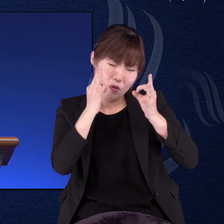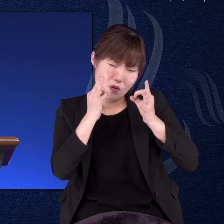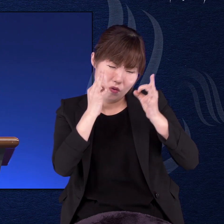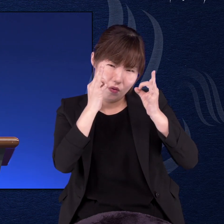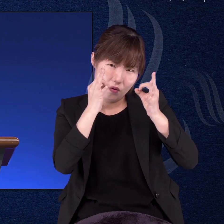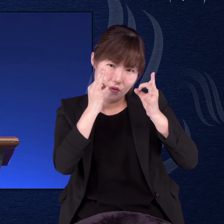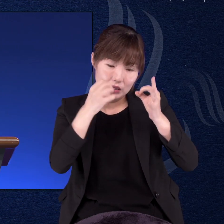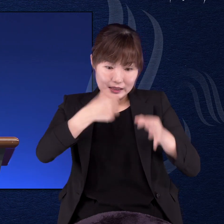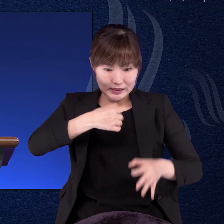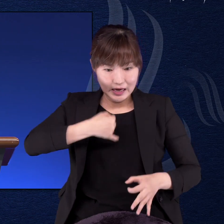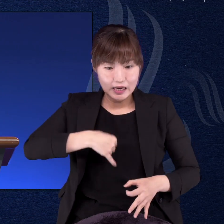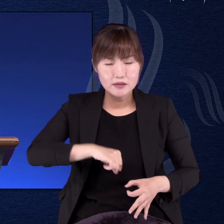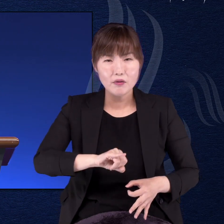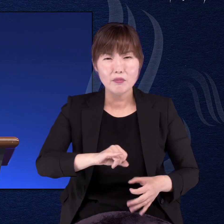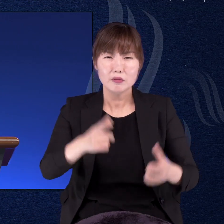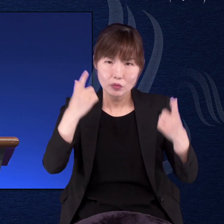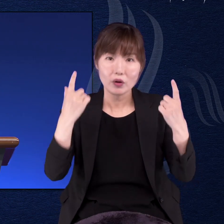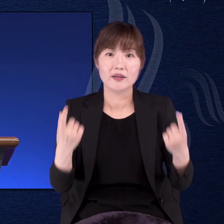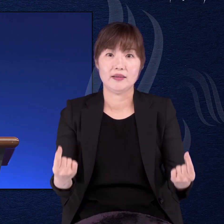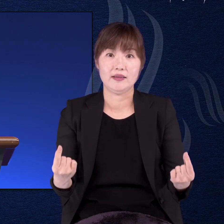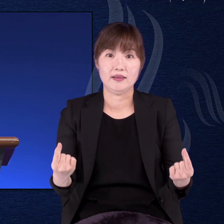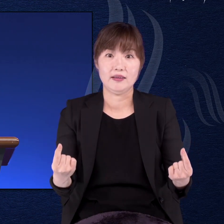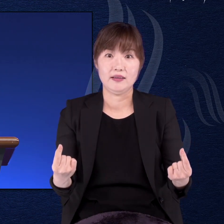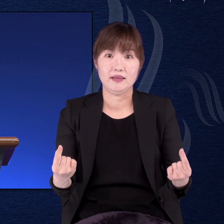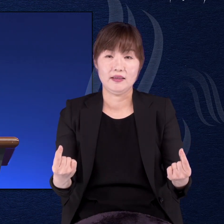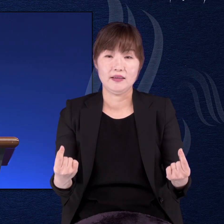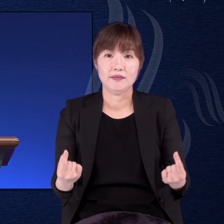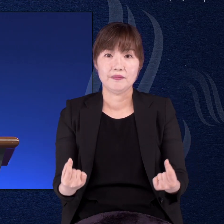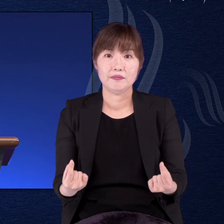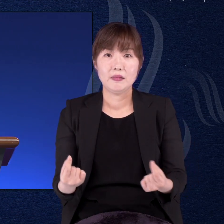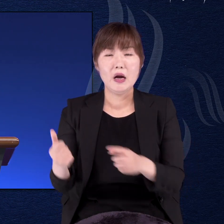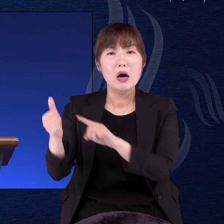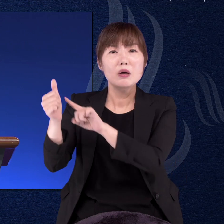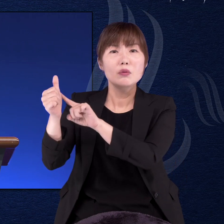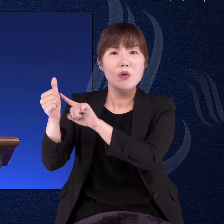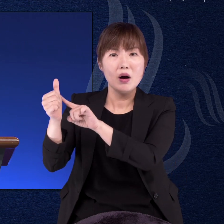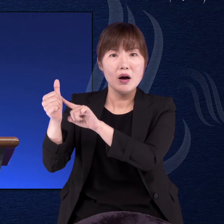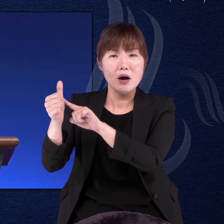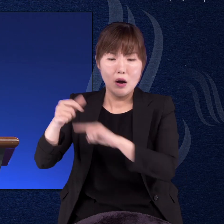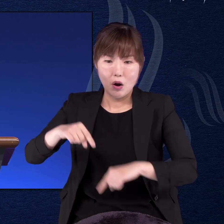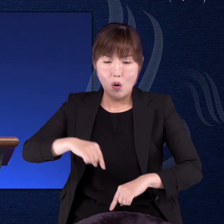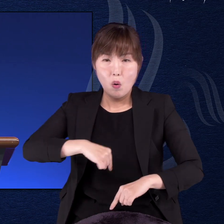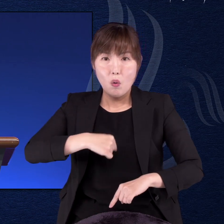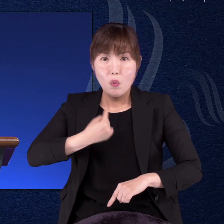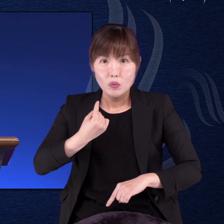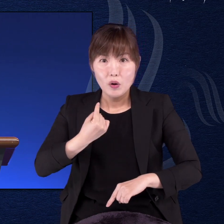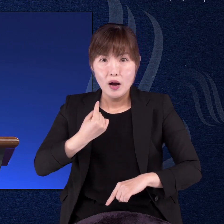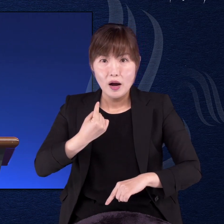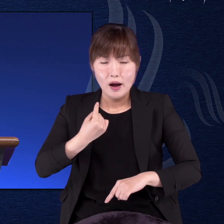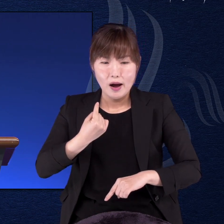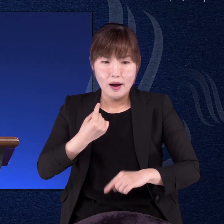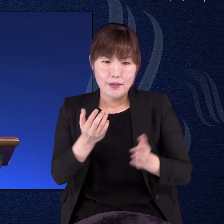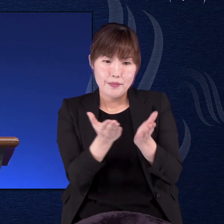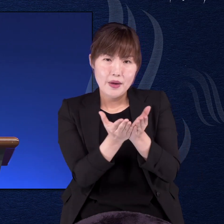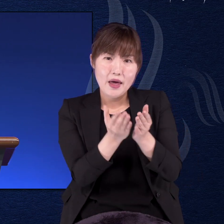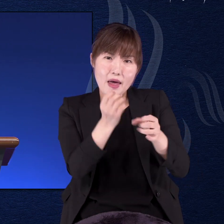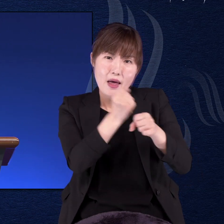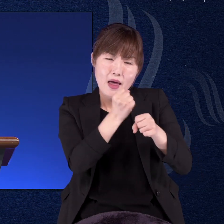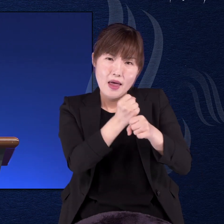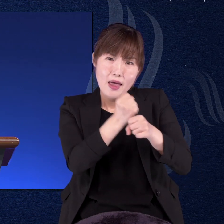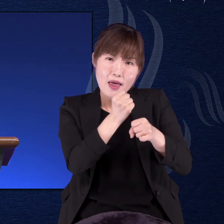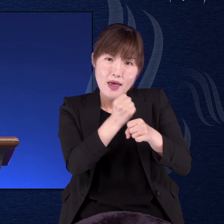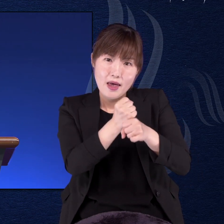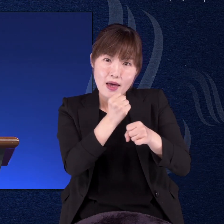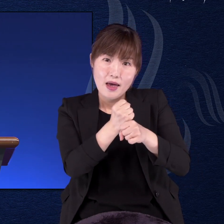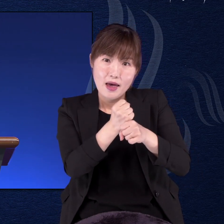생각해요. 노아는 혼자 방주를 지었습니다. 아들들이 도왔지만 아들들이 무슨 생각하면서